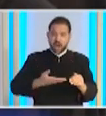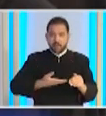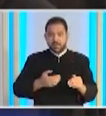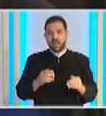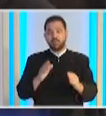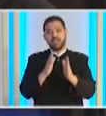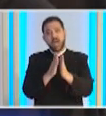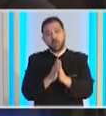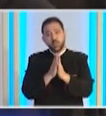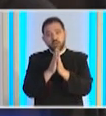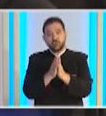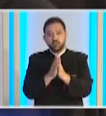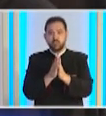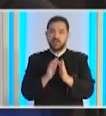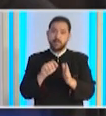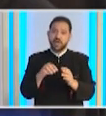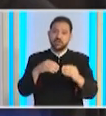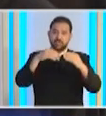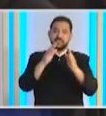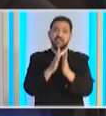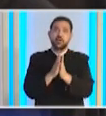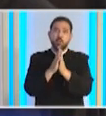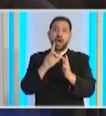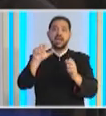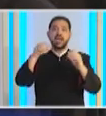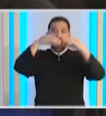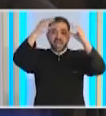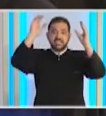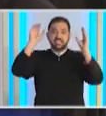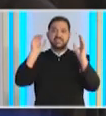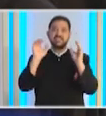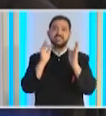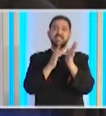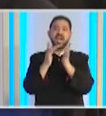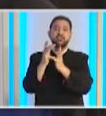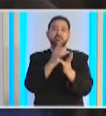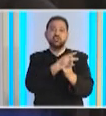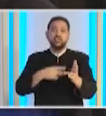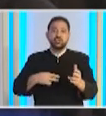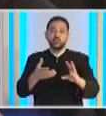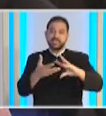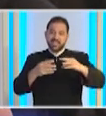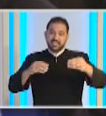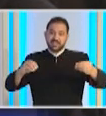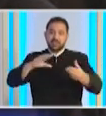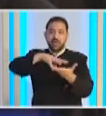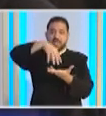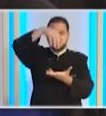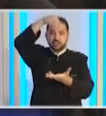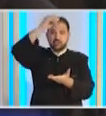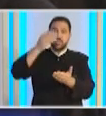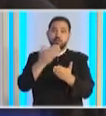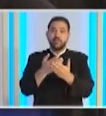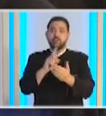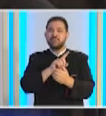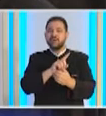preot, apelează la rugăciune, apelează la sfinți, la Dumnezeu însuși, la Iisus Hristos, pentru ca să-și vindece sufletul,